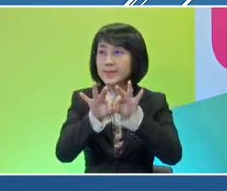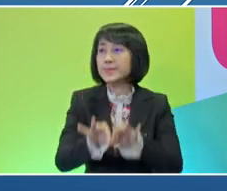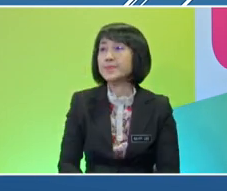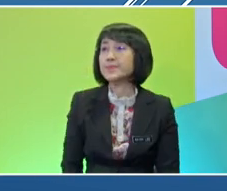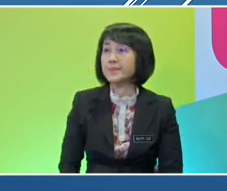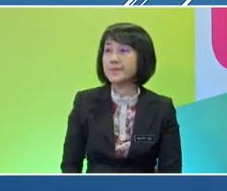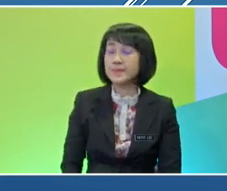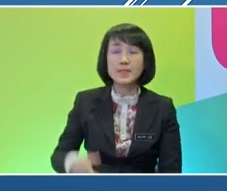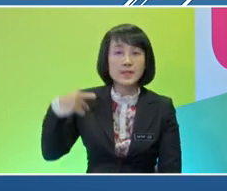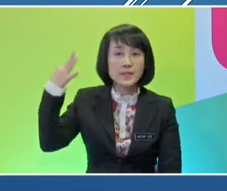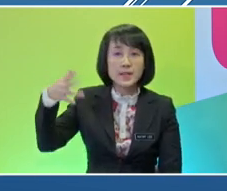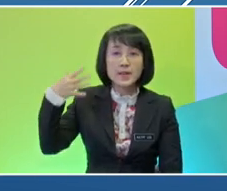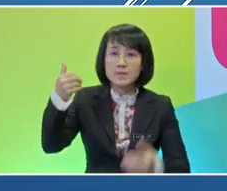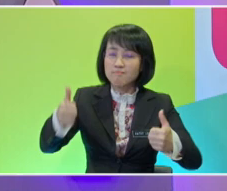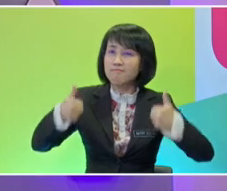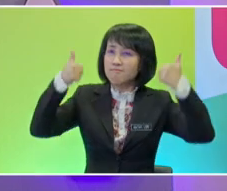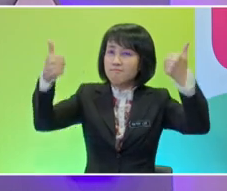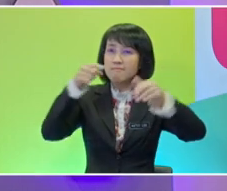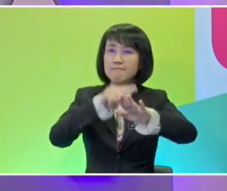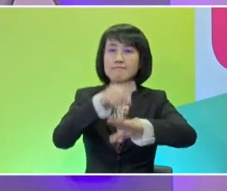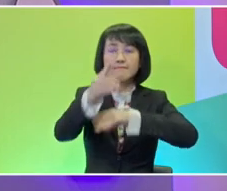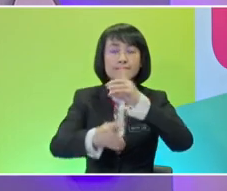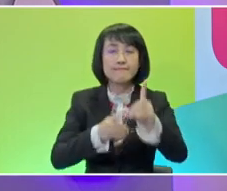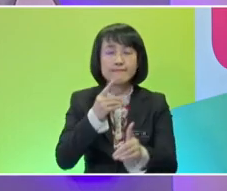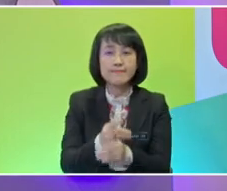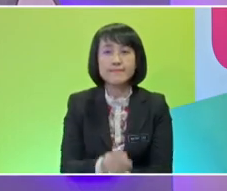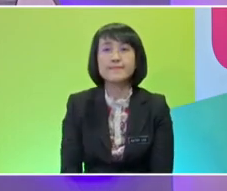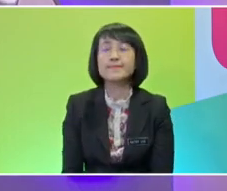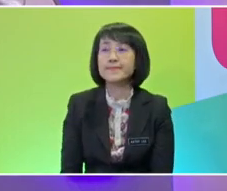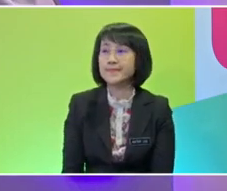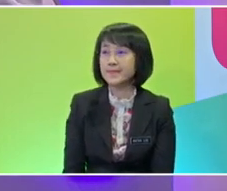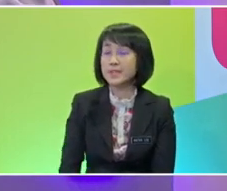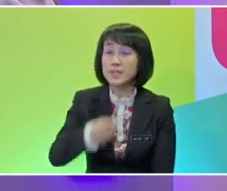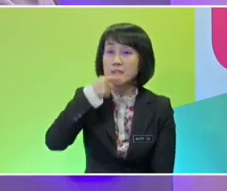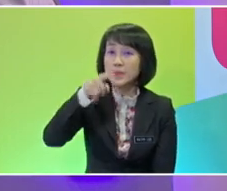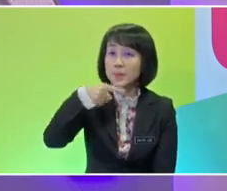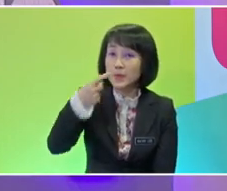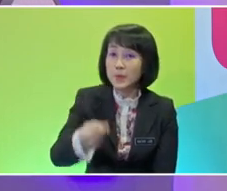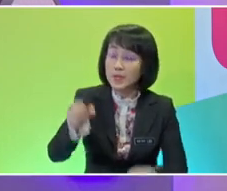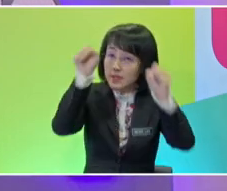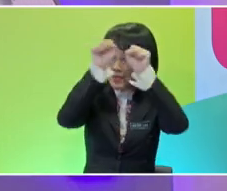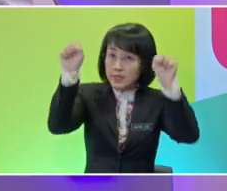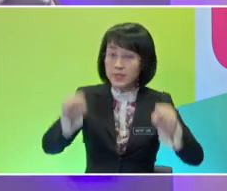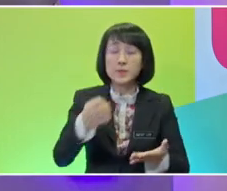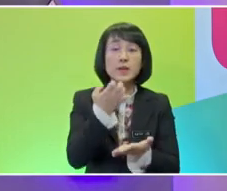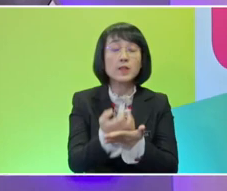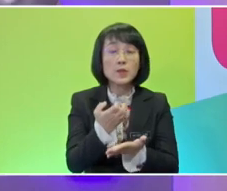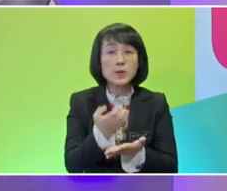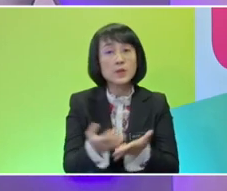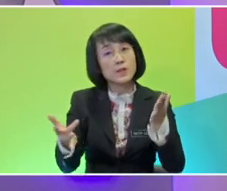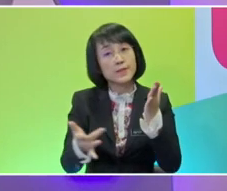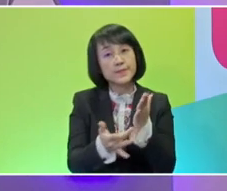anterita Madun teragung di dunia tadi kita sebut ada berbagai-bagai kita sebut sistem ekonomi kita sebut teknologi